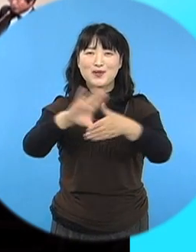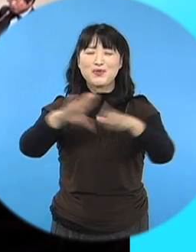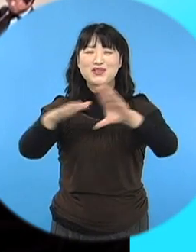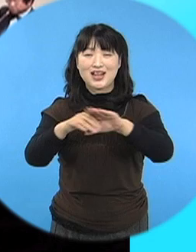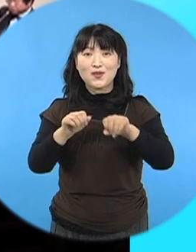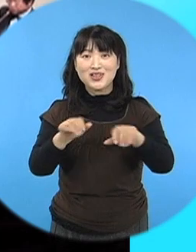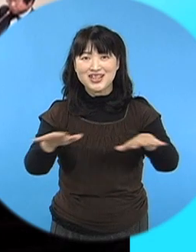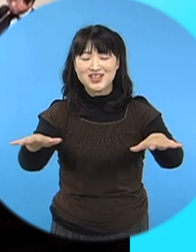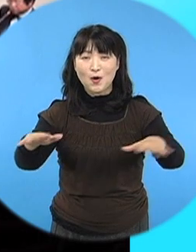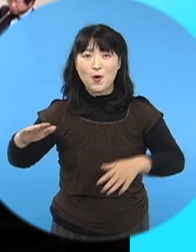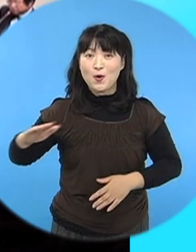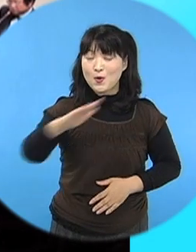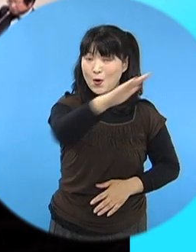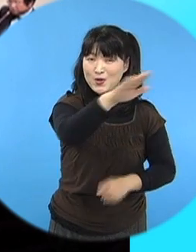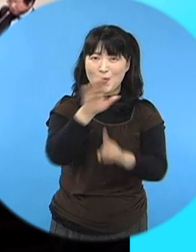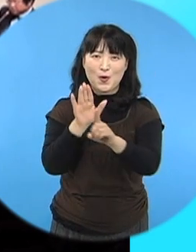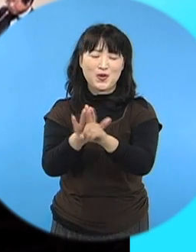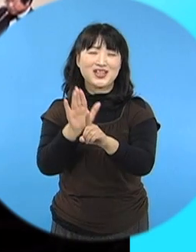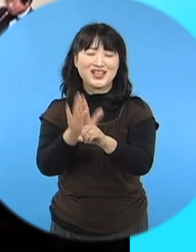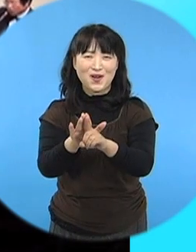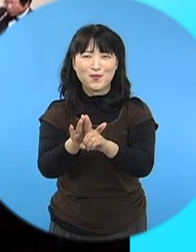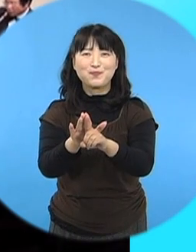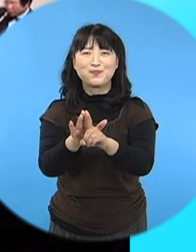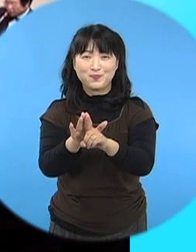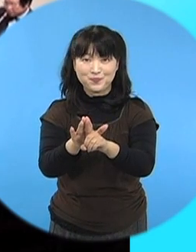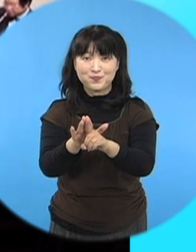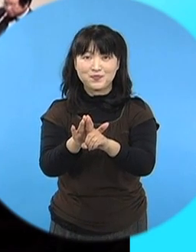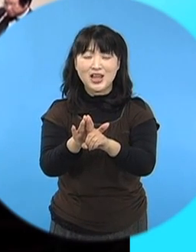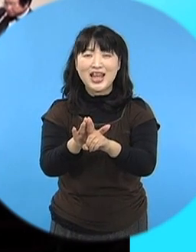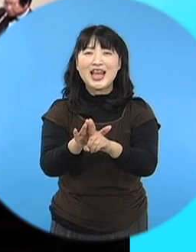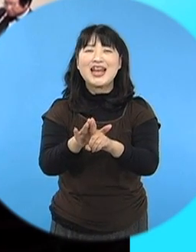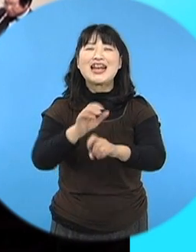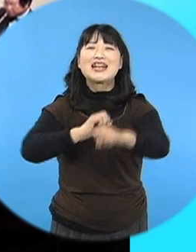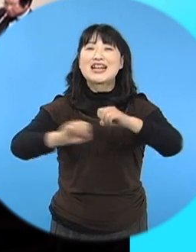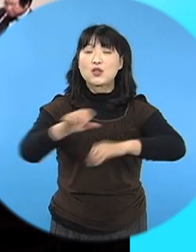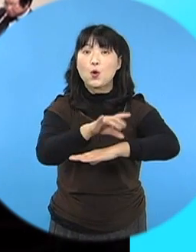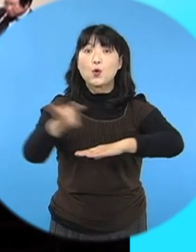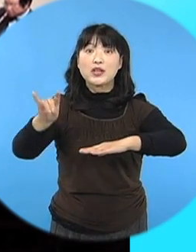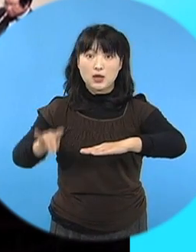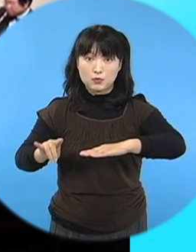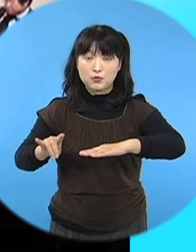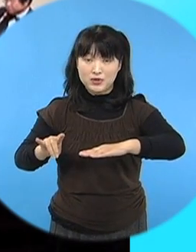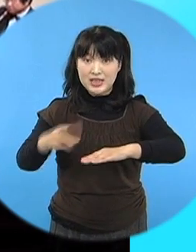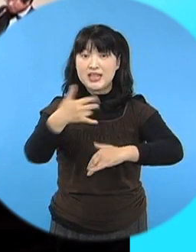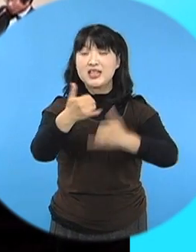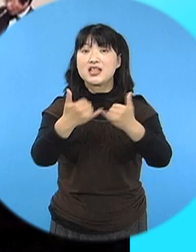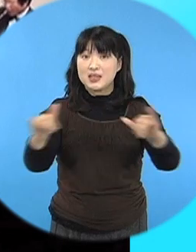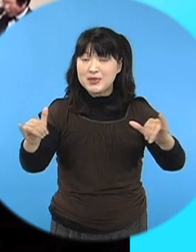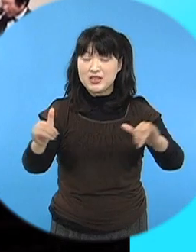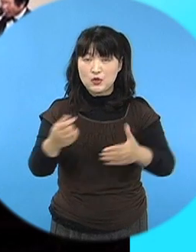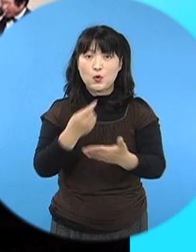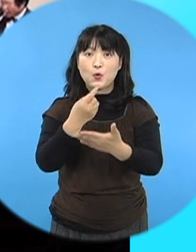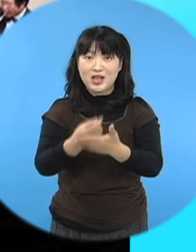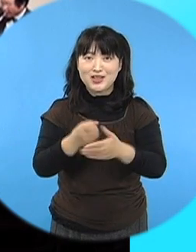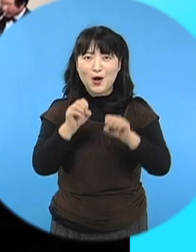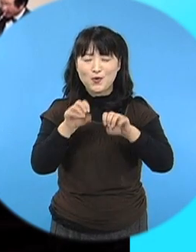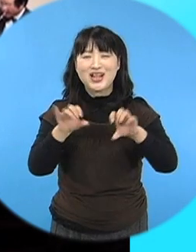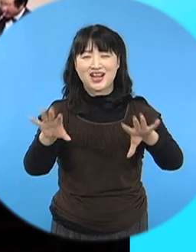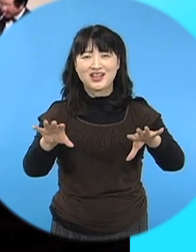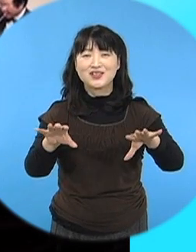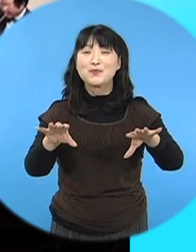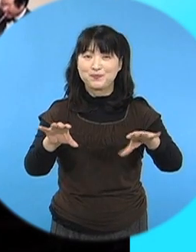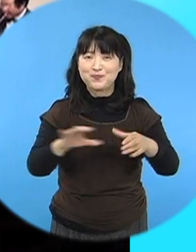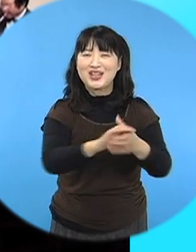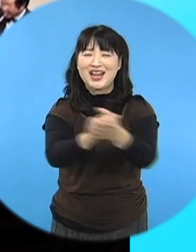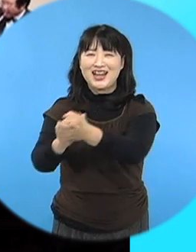透及び向上に寄与すること、また活動企画に市民の参加を促すことによって連帯意識